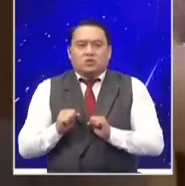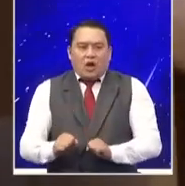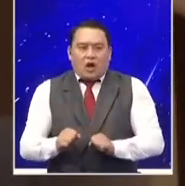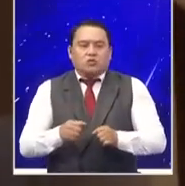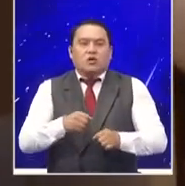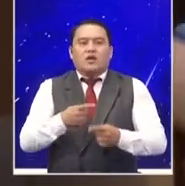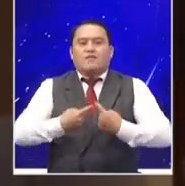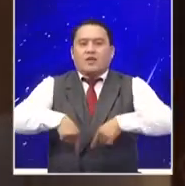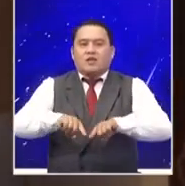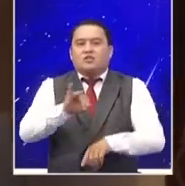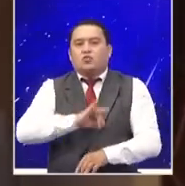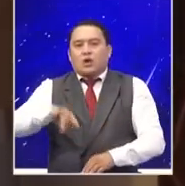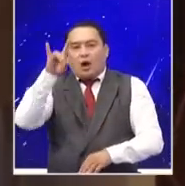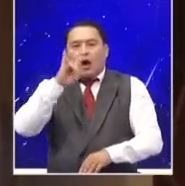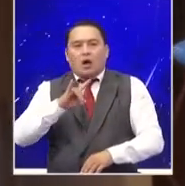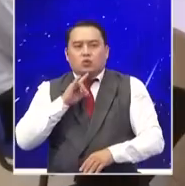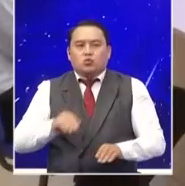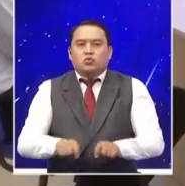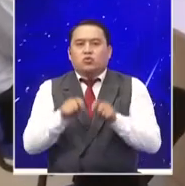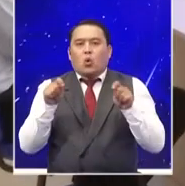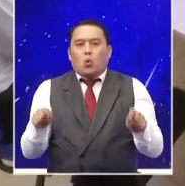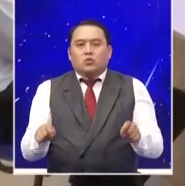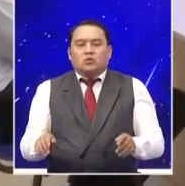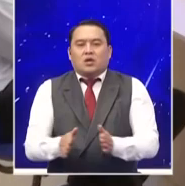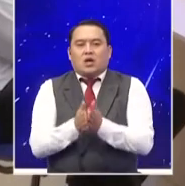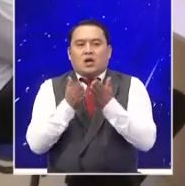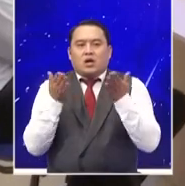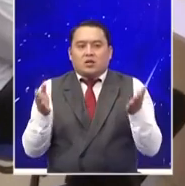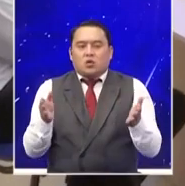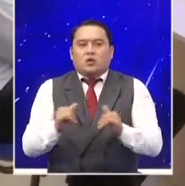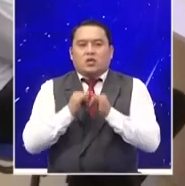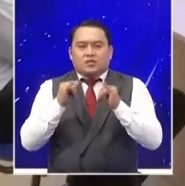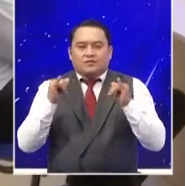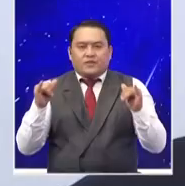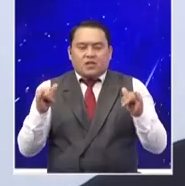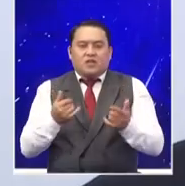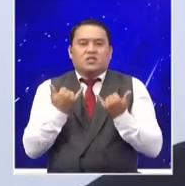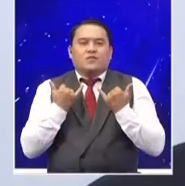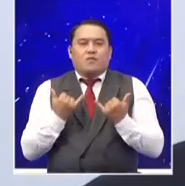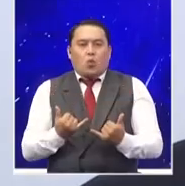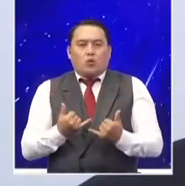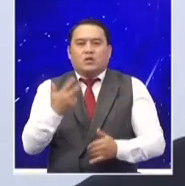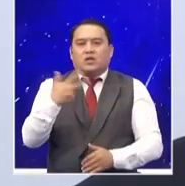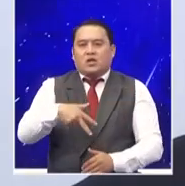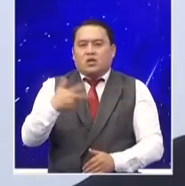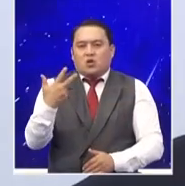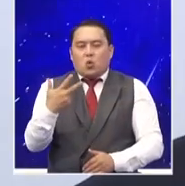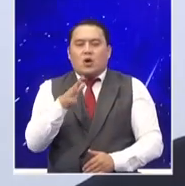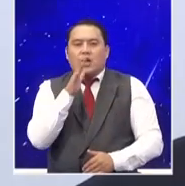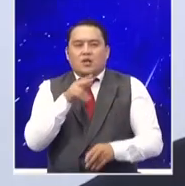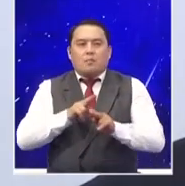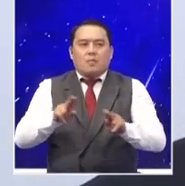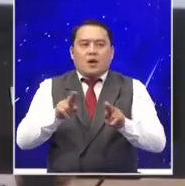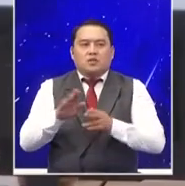диссертацию на кафедре истории Казахстана и издал книгу «Культура шелкового пути. Диалог. Цивилизация». В настоящее время 33-летний преподаватель